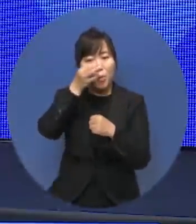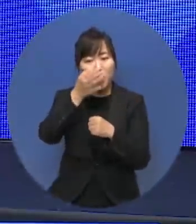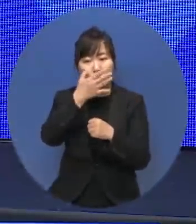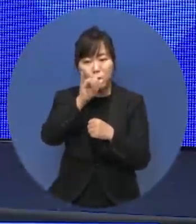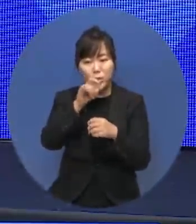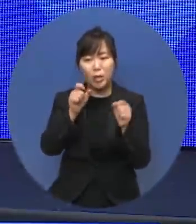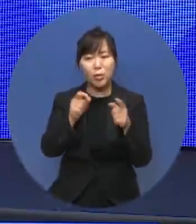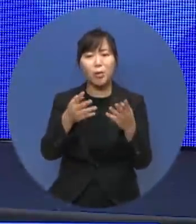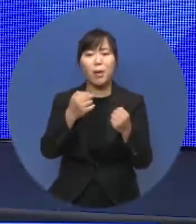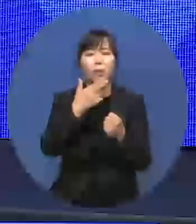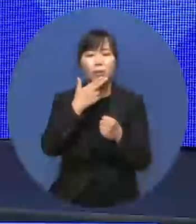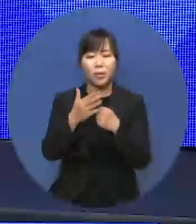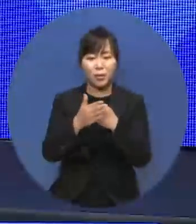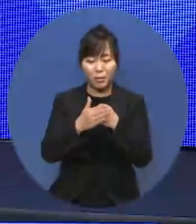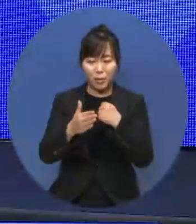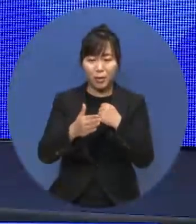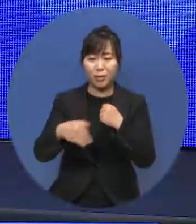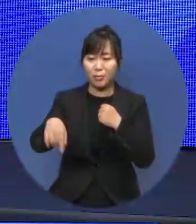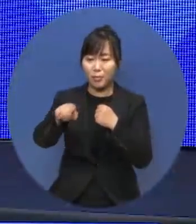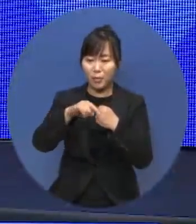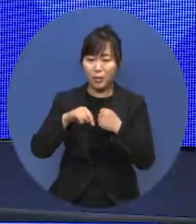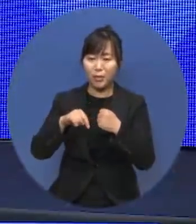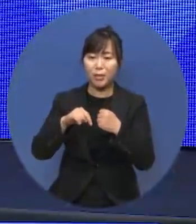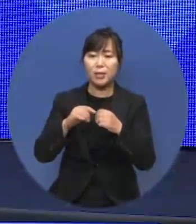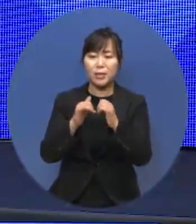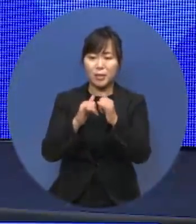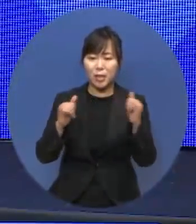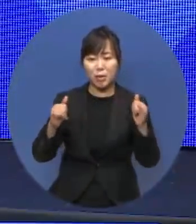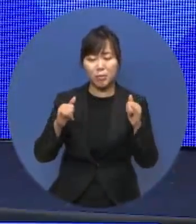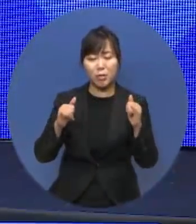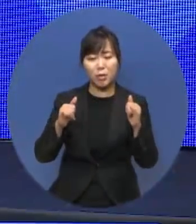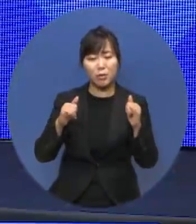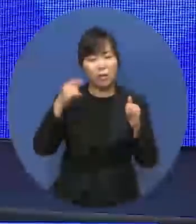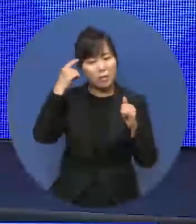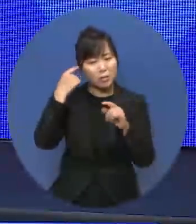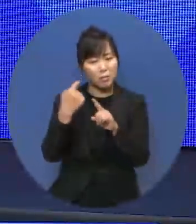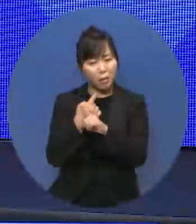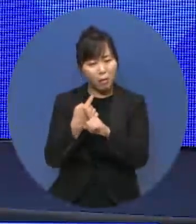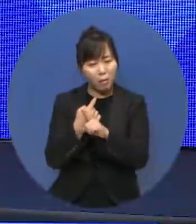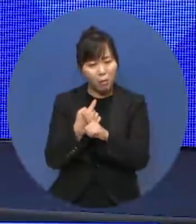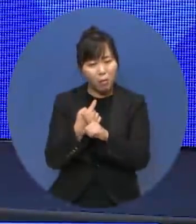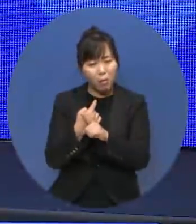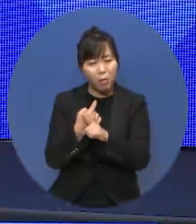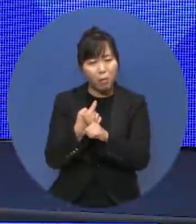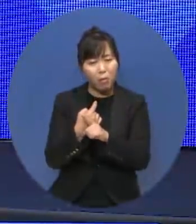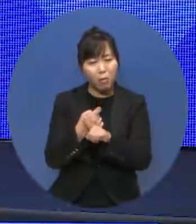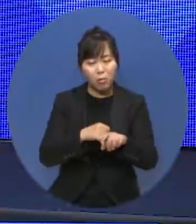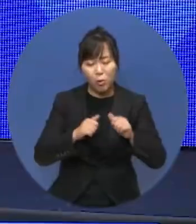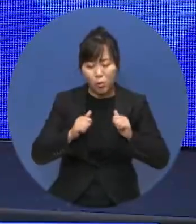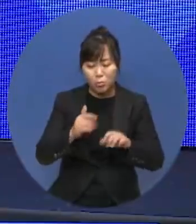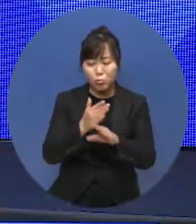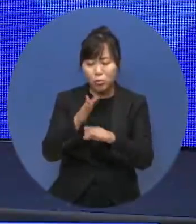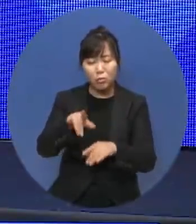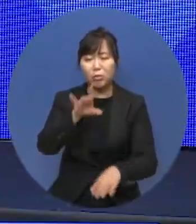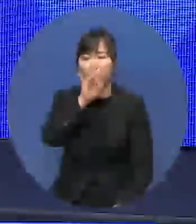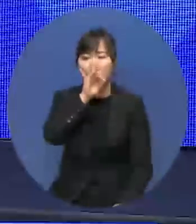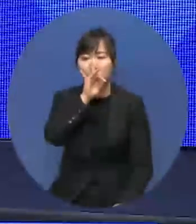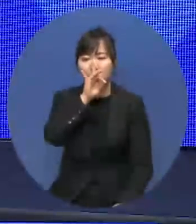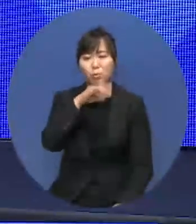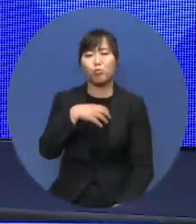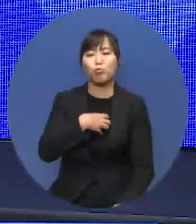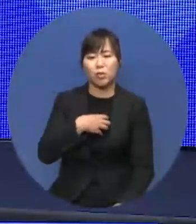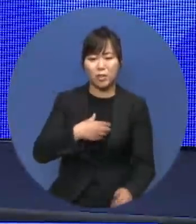기회가 없기 때문에 우리 단원들이 사람들한테 인식을 바꾸는 일을 되게 열심히 하고 있는데 이제 그것도 할 수 없다는 아주 절체절명의